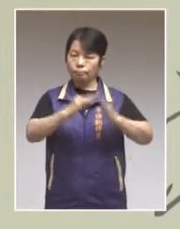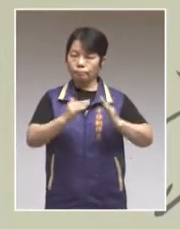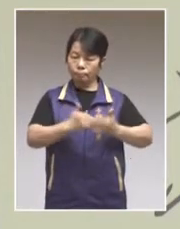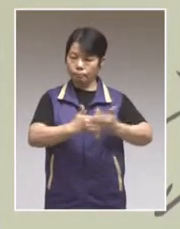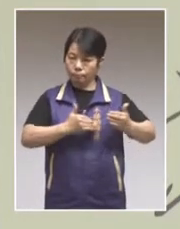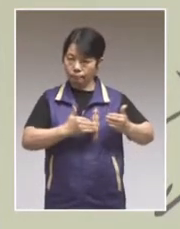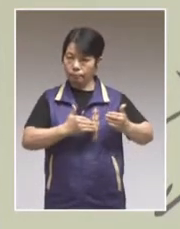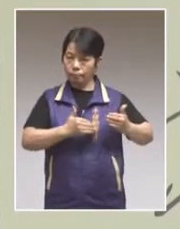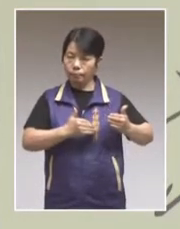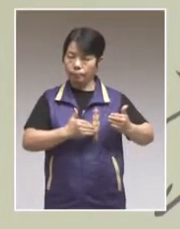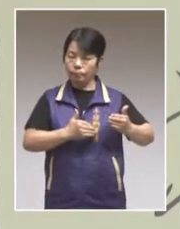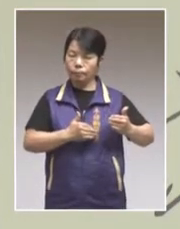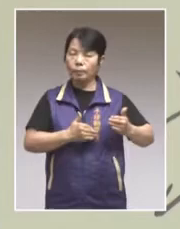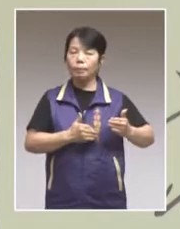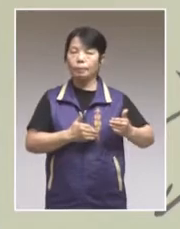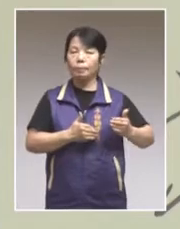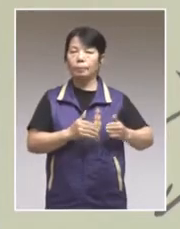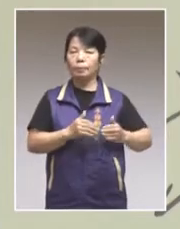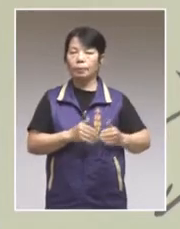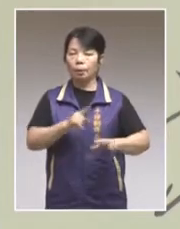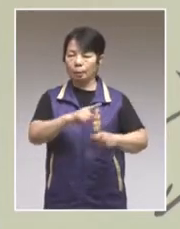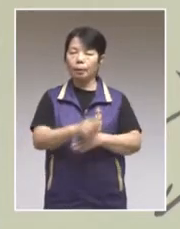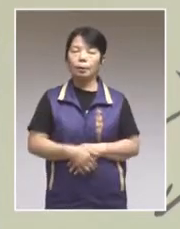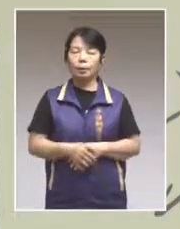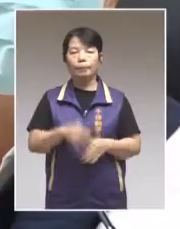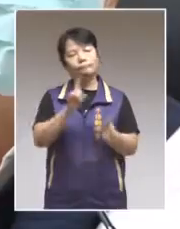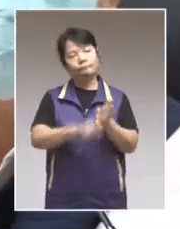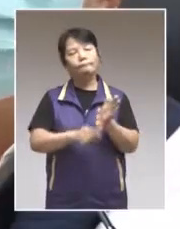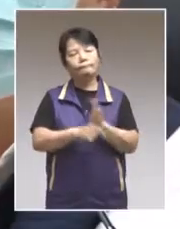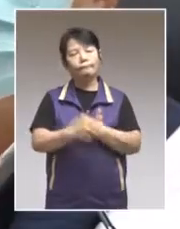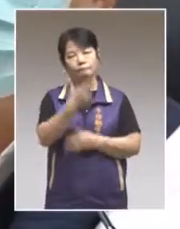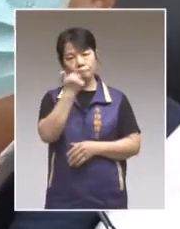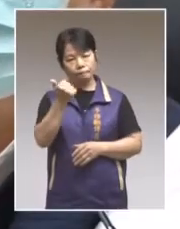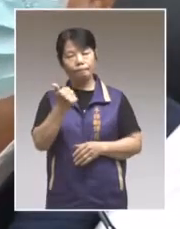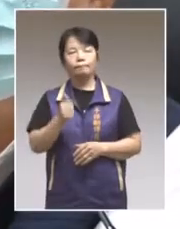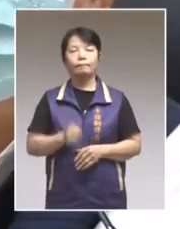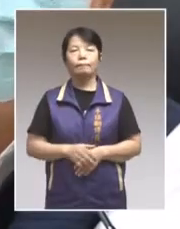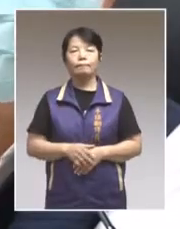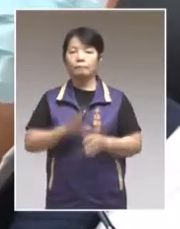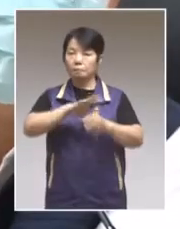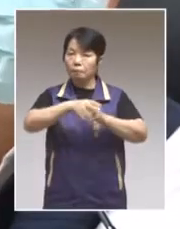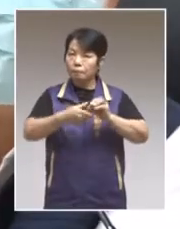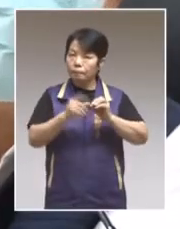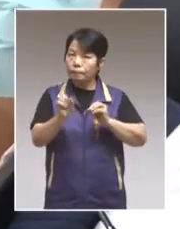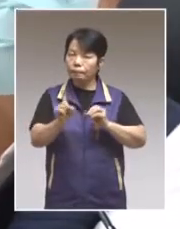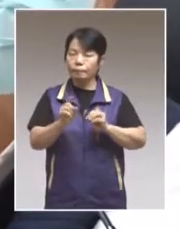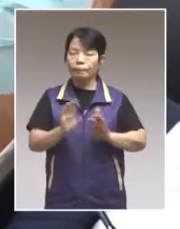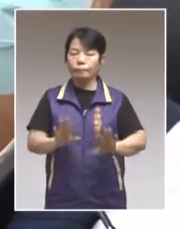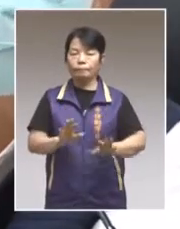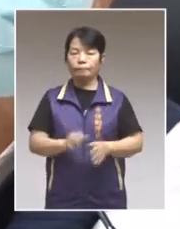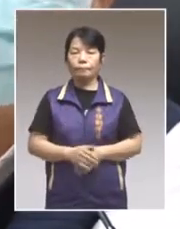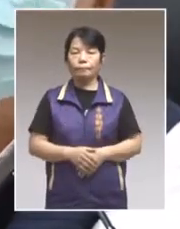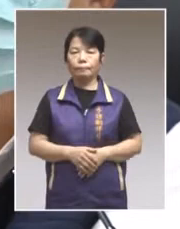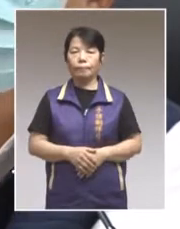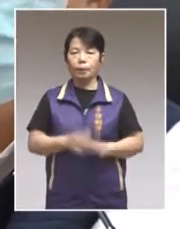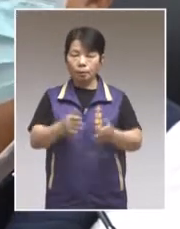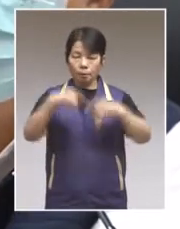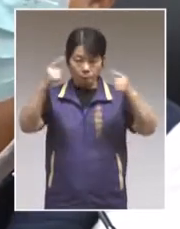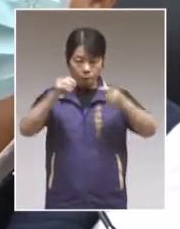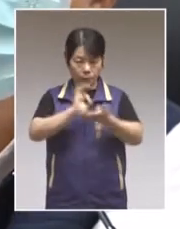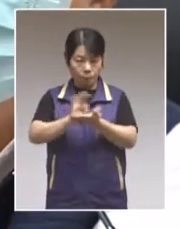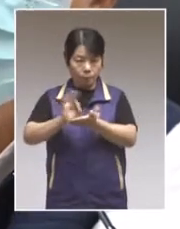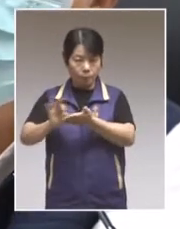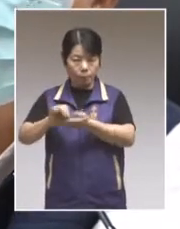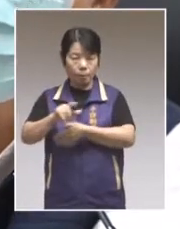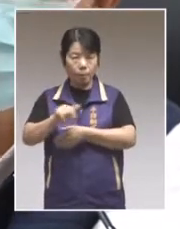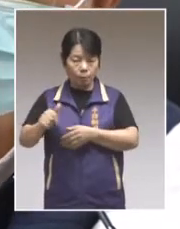隔离、居家照顾的时候会比较方便，包括说我们有些必须的常用的日常用